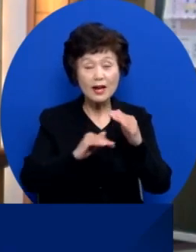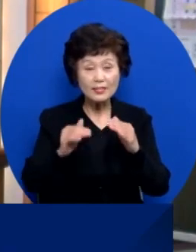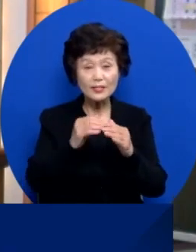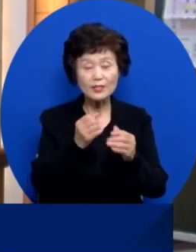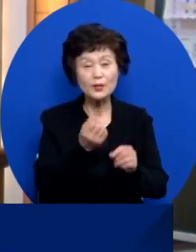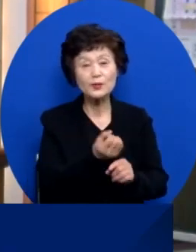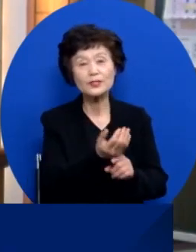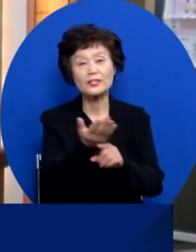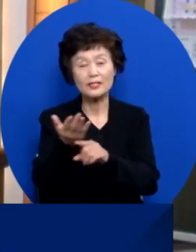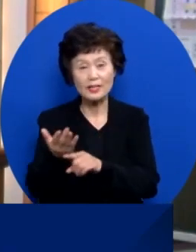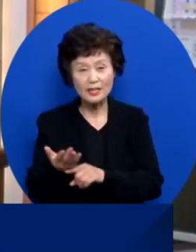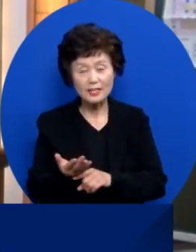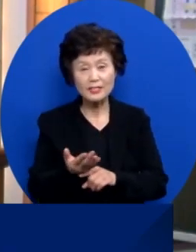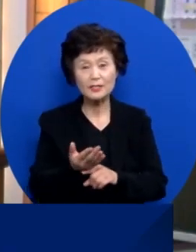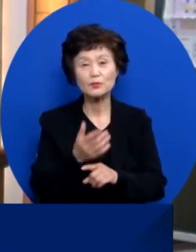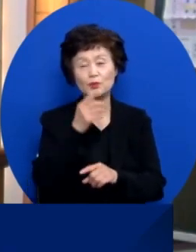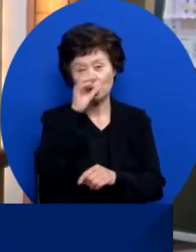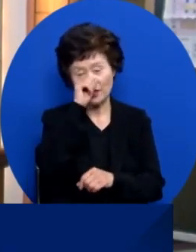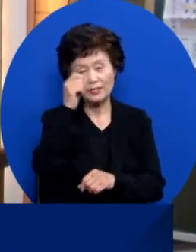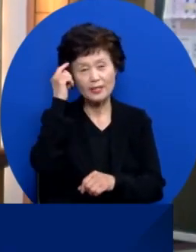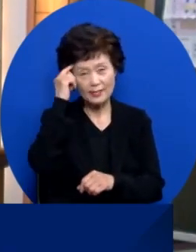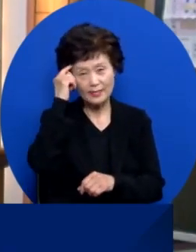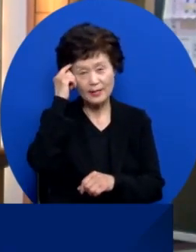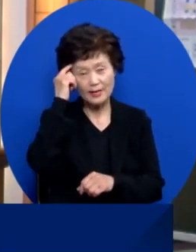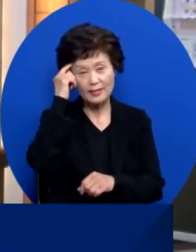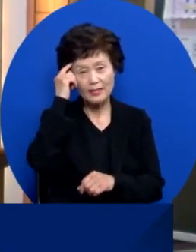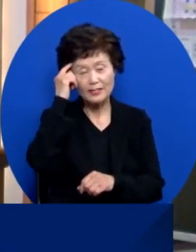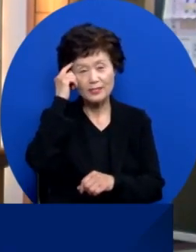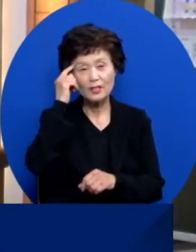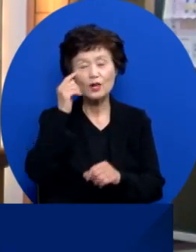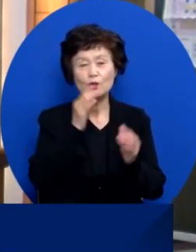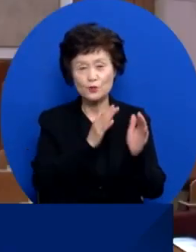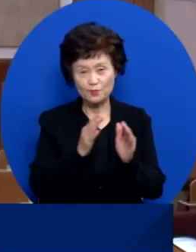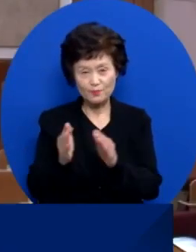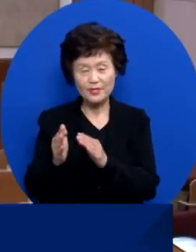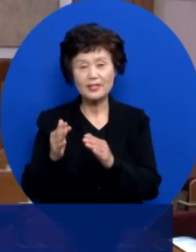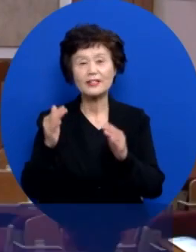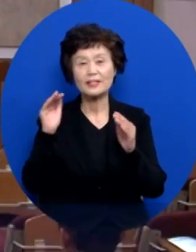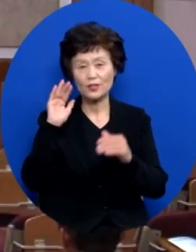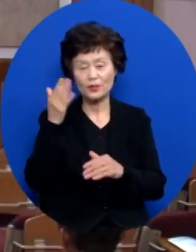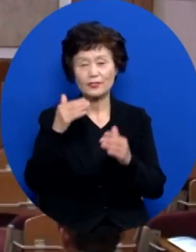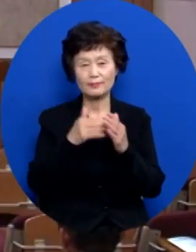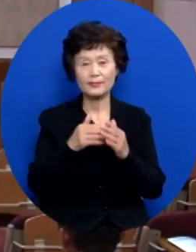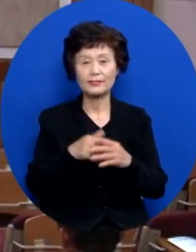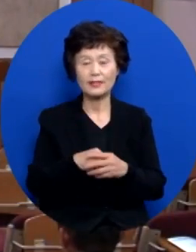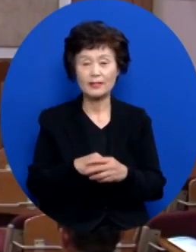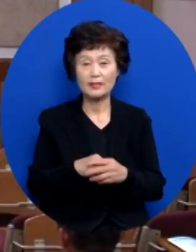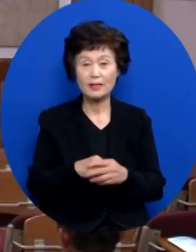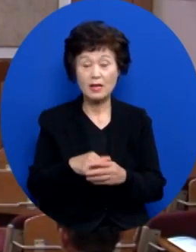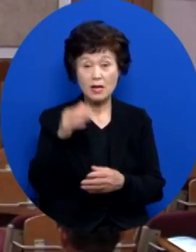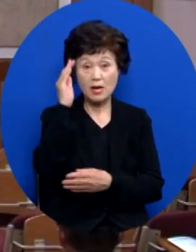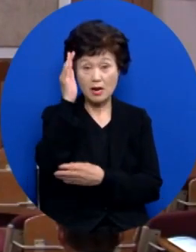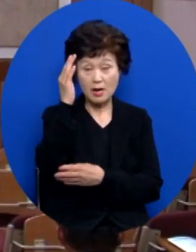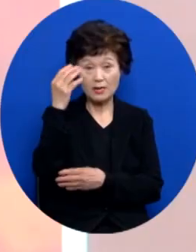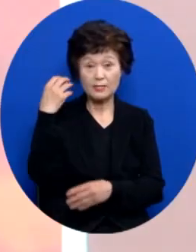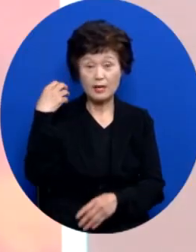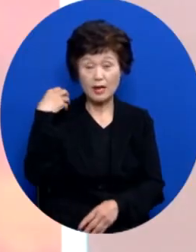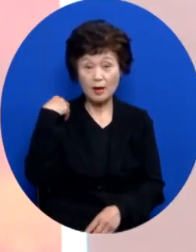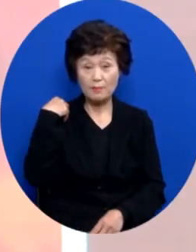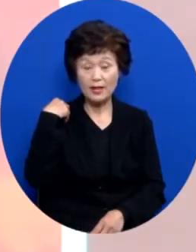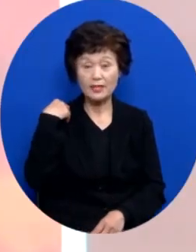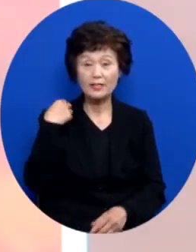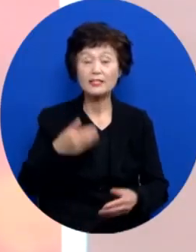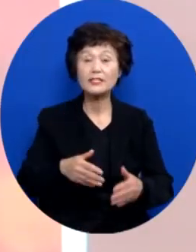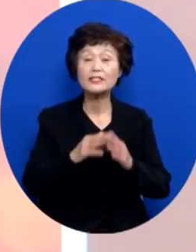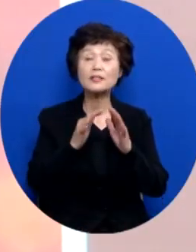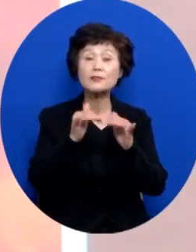전파되는 그런 모범을 좀 남겼으면 좋겠다 이런 생각에서 준비했습니다 강사로 나선 국제기도 공동체